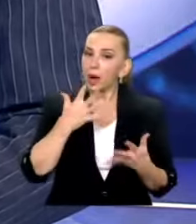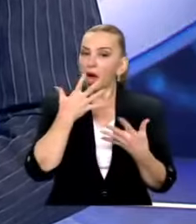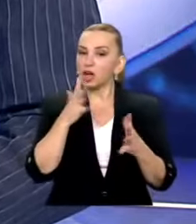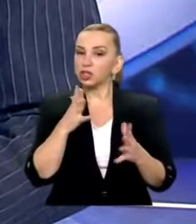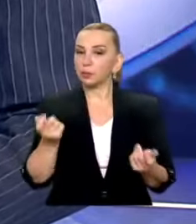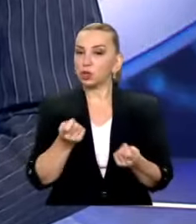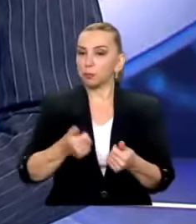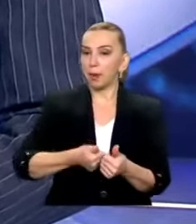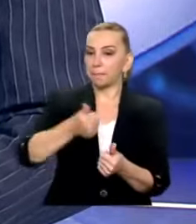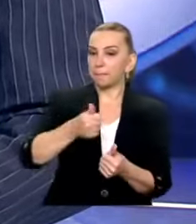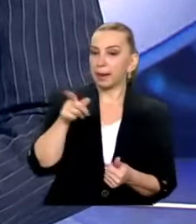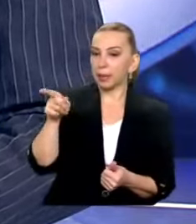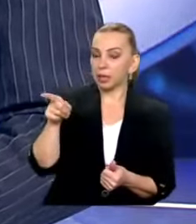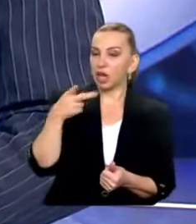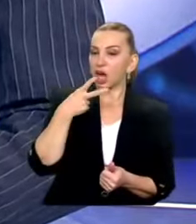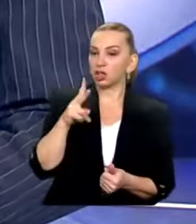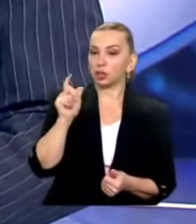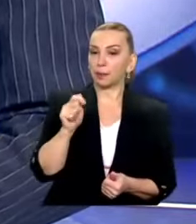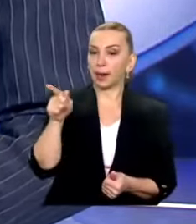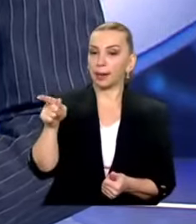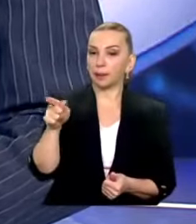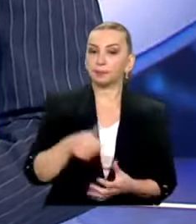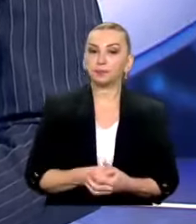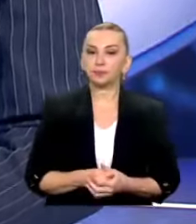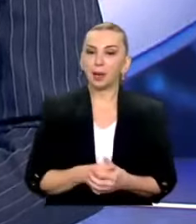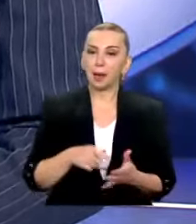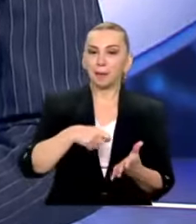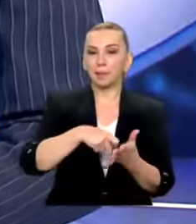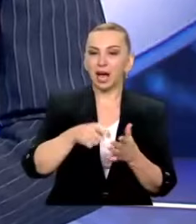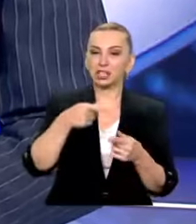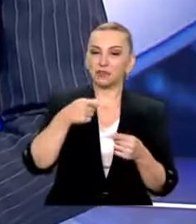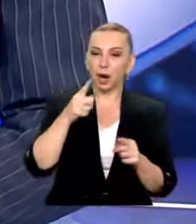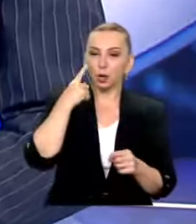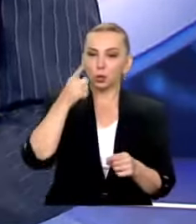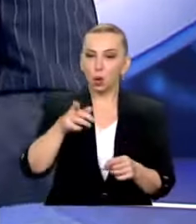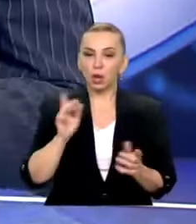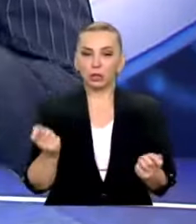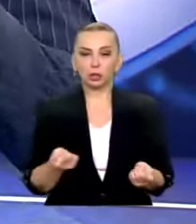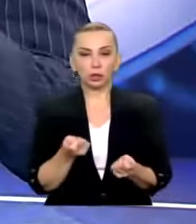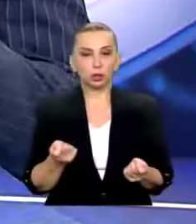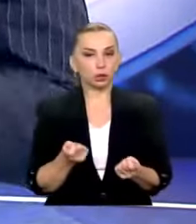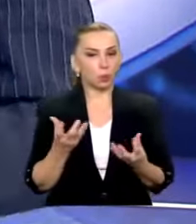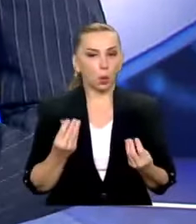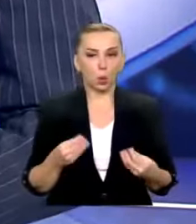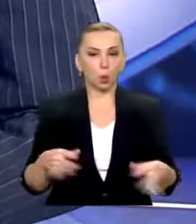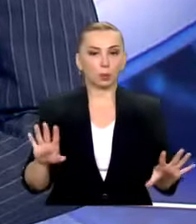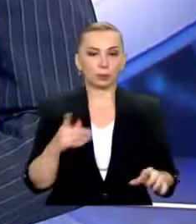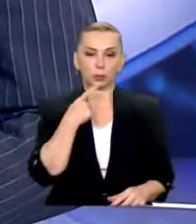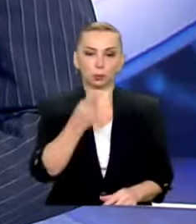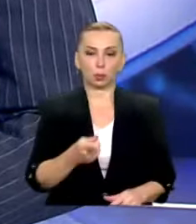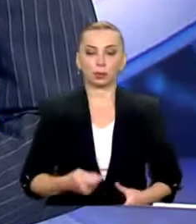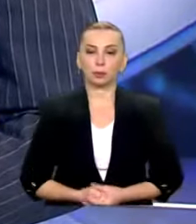Çalışma Bakanı Vedat ışı han'dan geldi ışıkan maaş farklarına ilişkin bir çalışmanın olmadığını